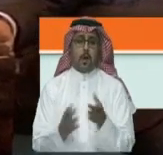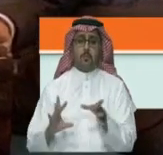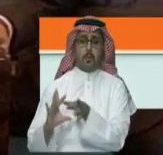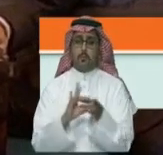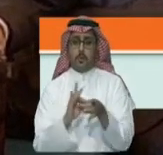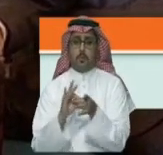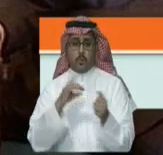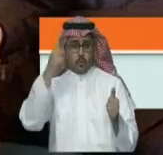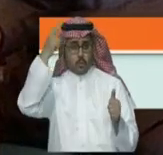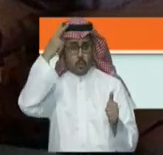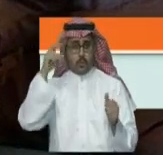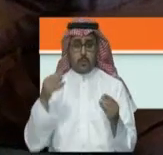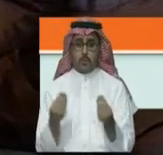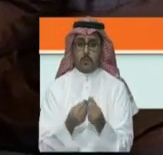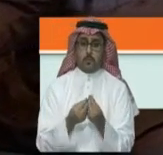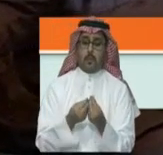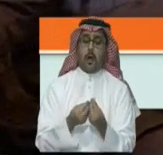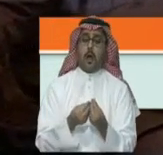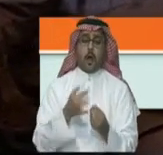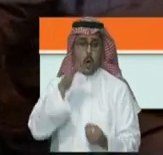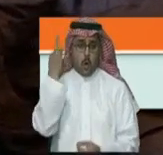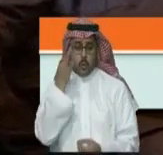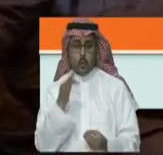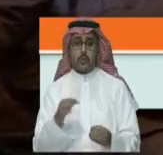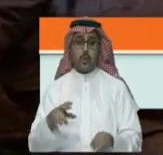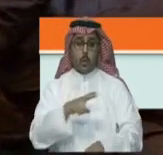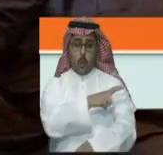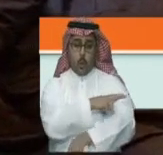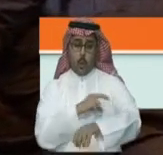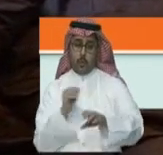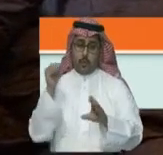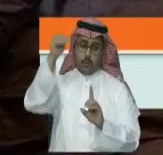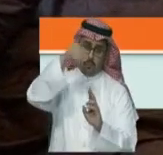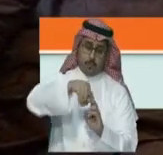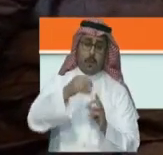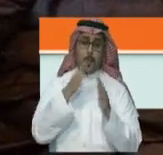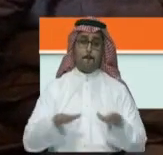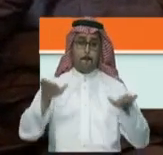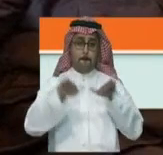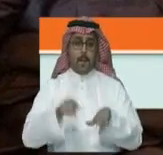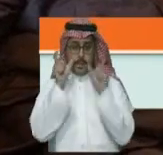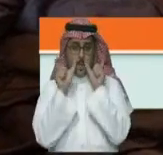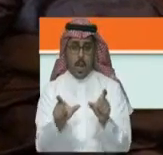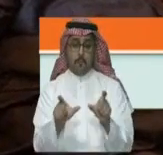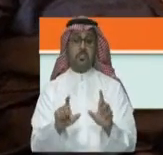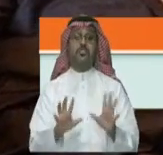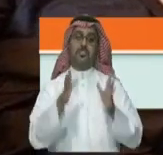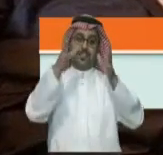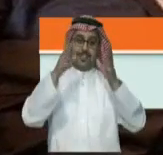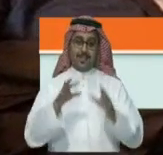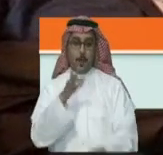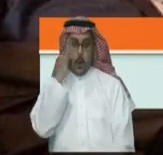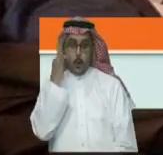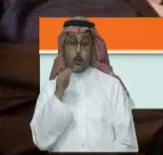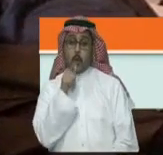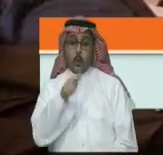بين البلدين واستعدادات تونس للانضمام كعضو غير دائم في مجلس الأمن. وأكد المعلمي خلال اللقاء على